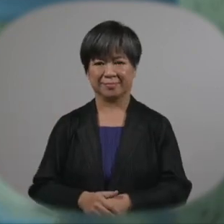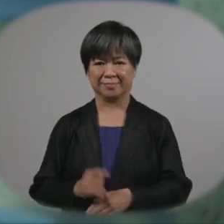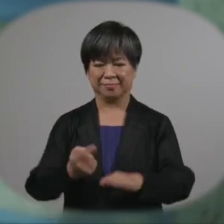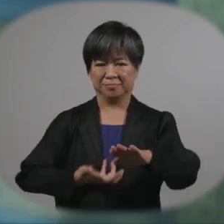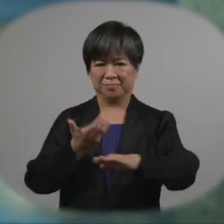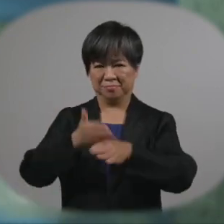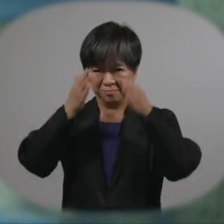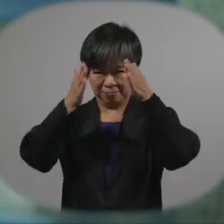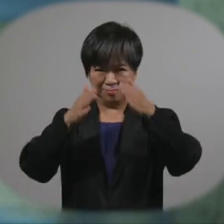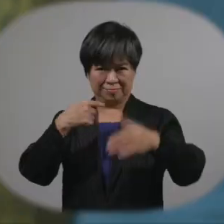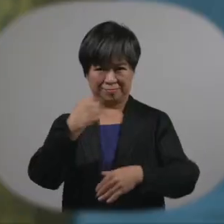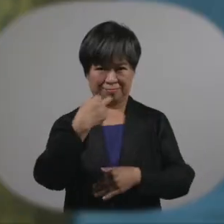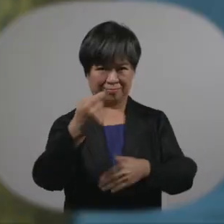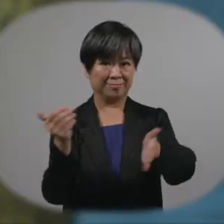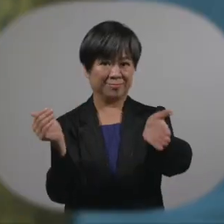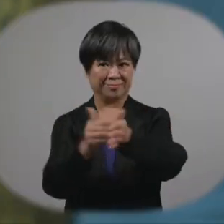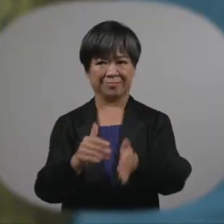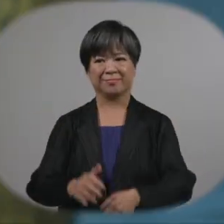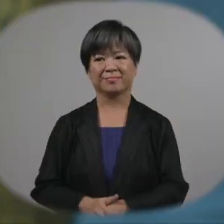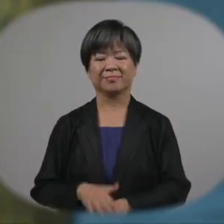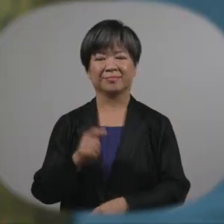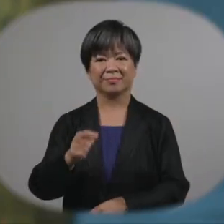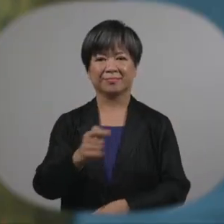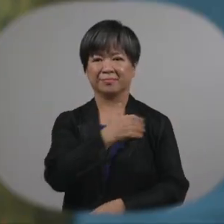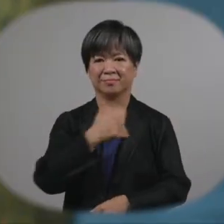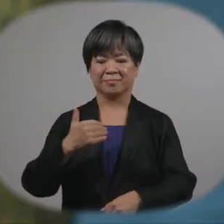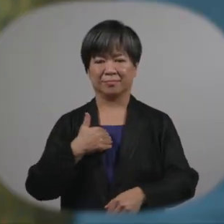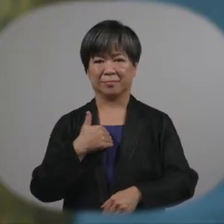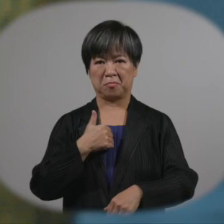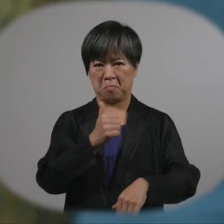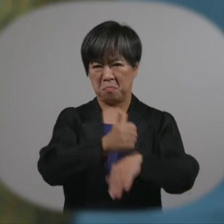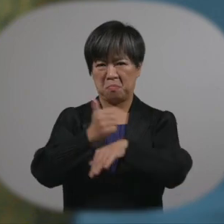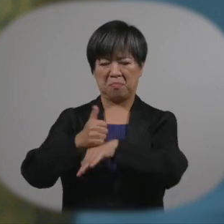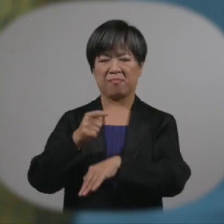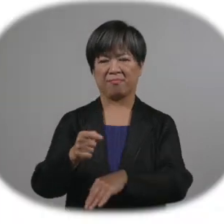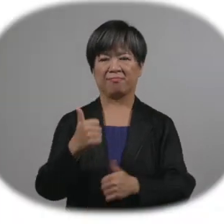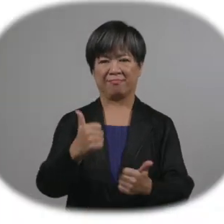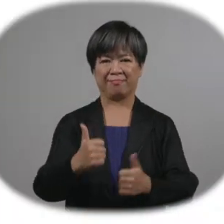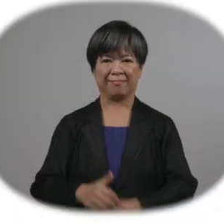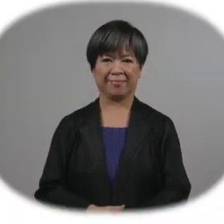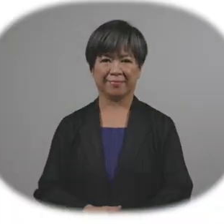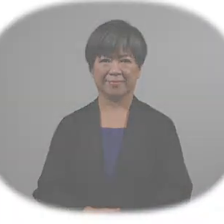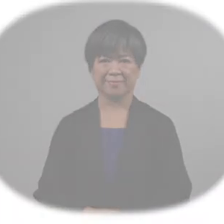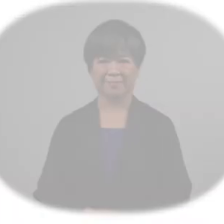心全力只为了游到终点。我想，这就是他能屡战屡胜的关键吧。